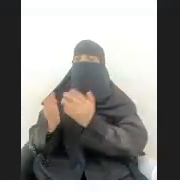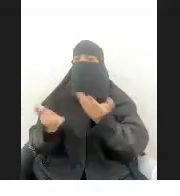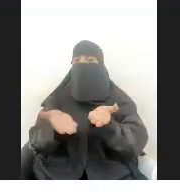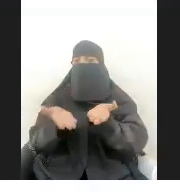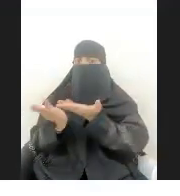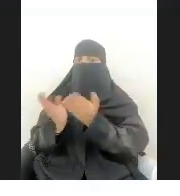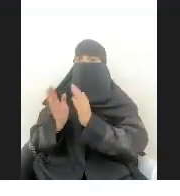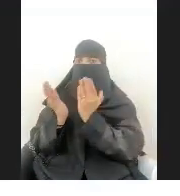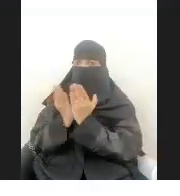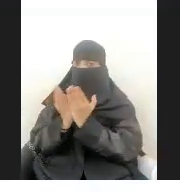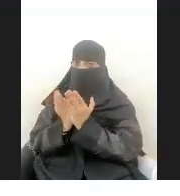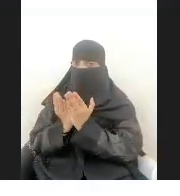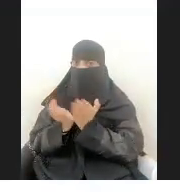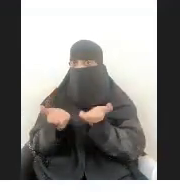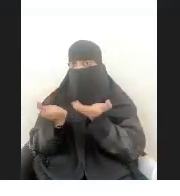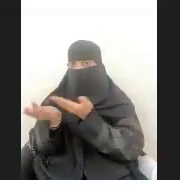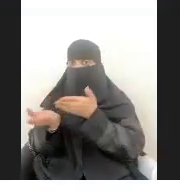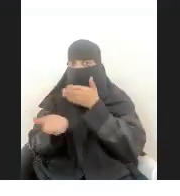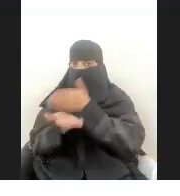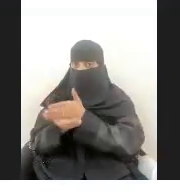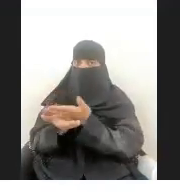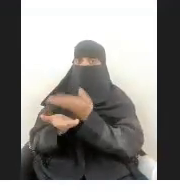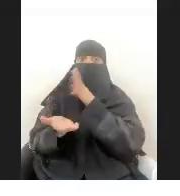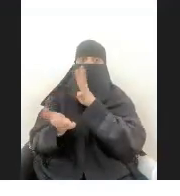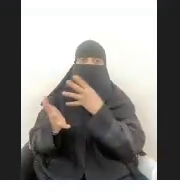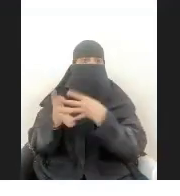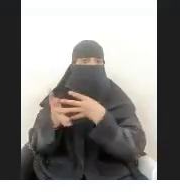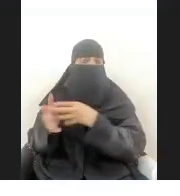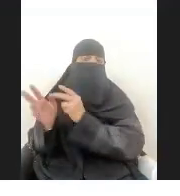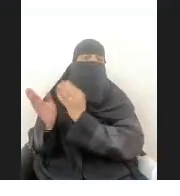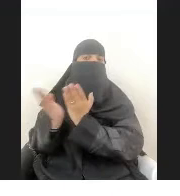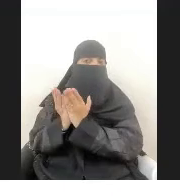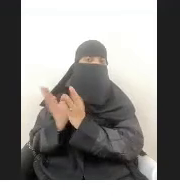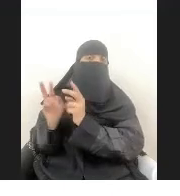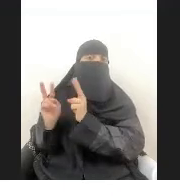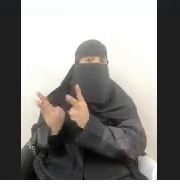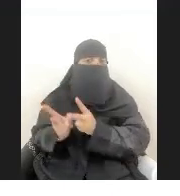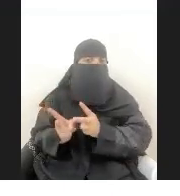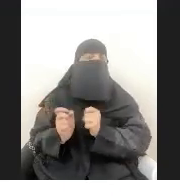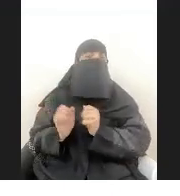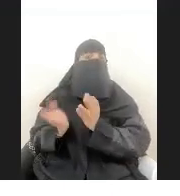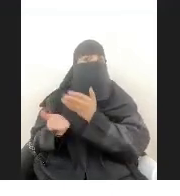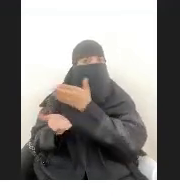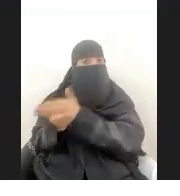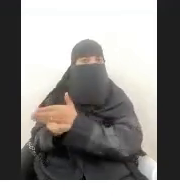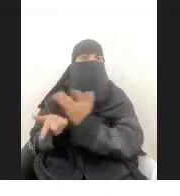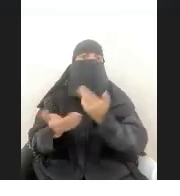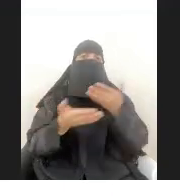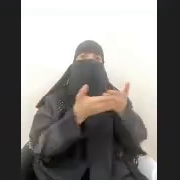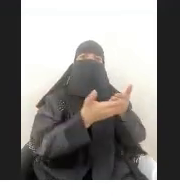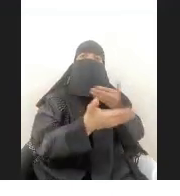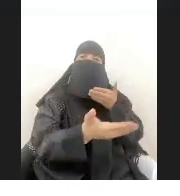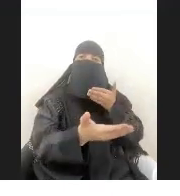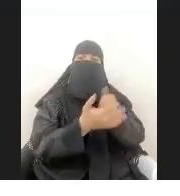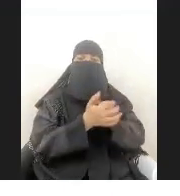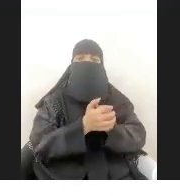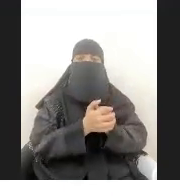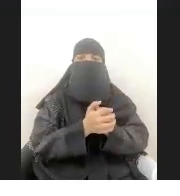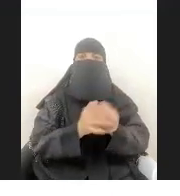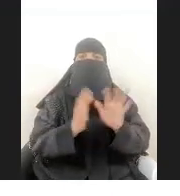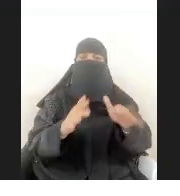التعلم المدمج هو إن إحنا ندرس بطريقة تزامنية وغير تزامنية عن بعد. ففي